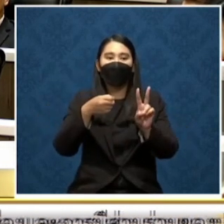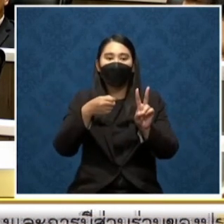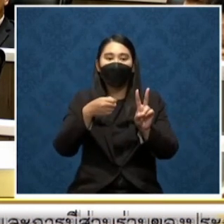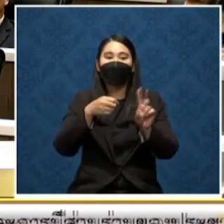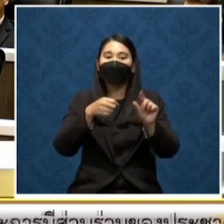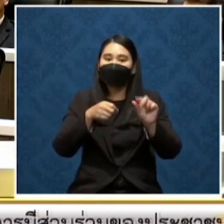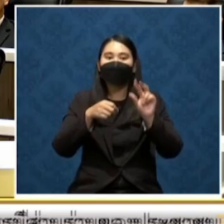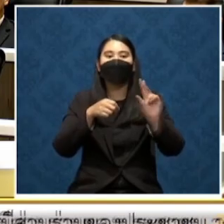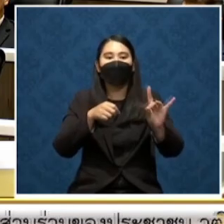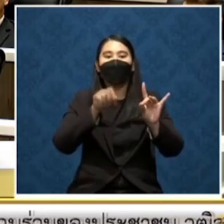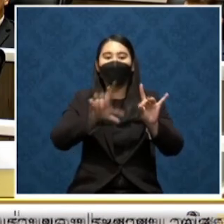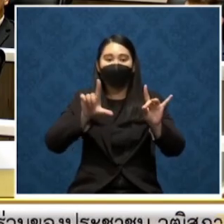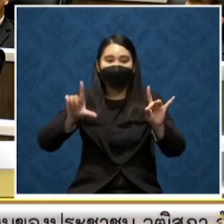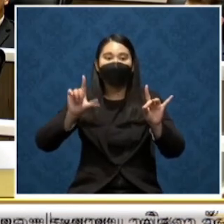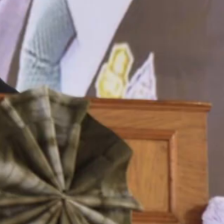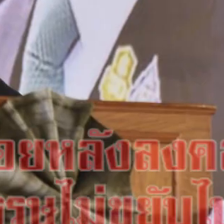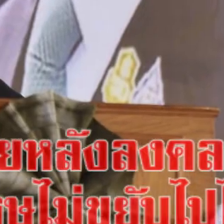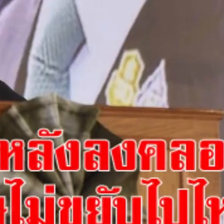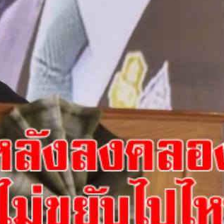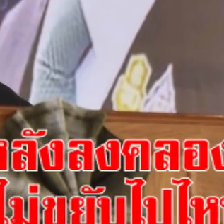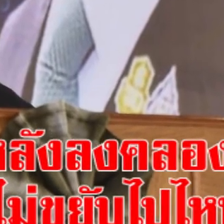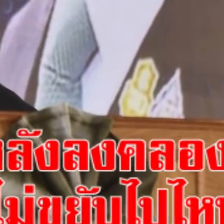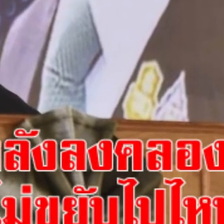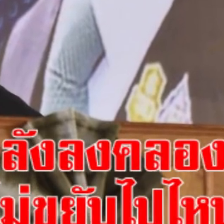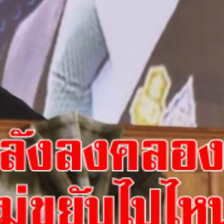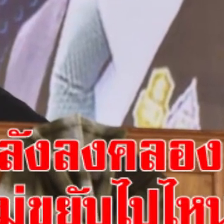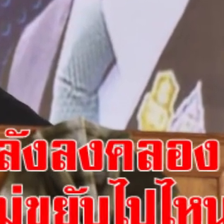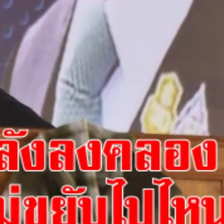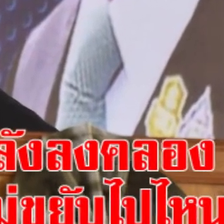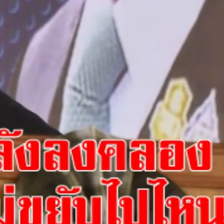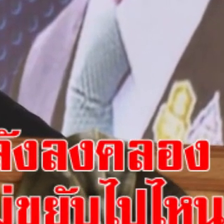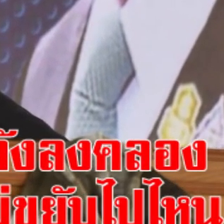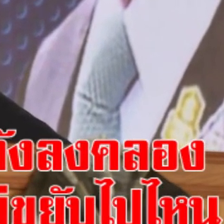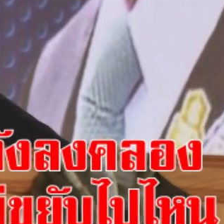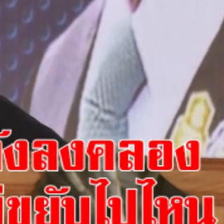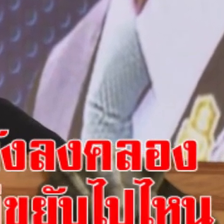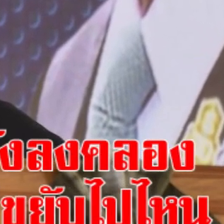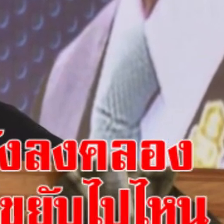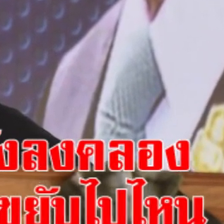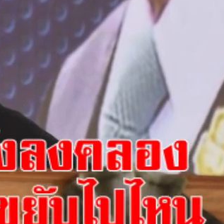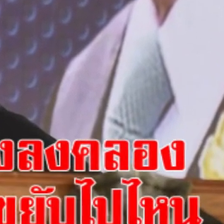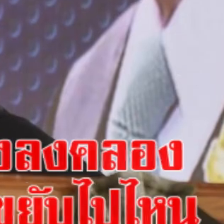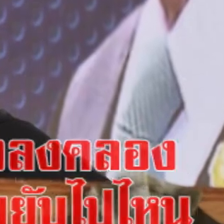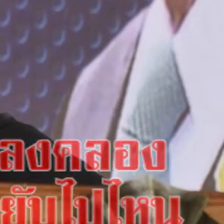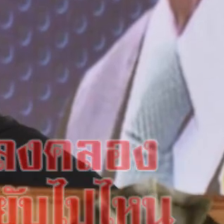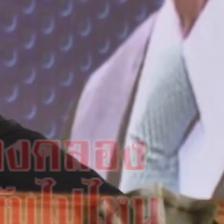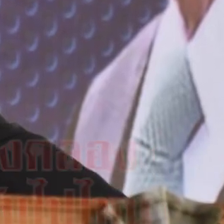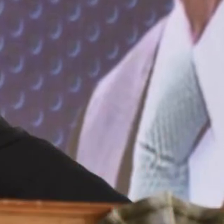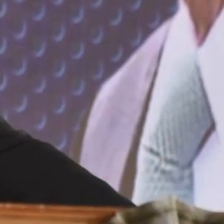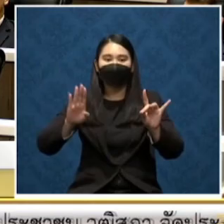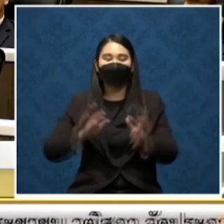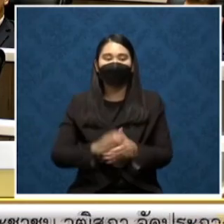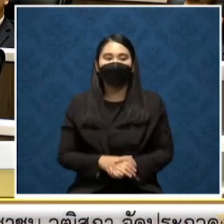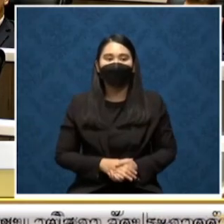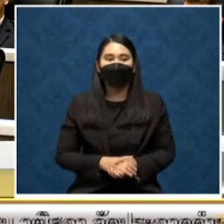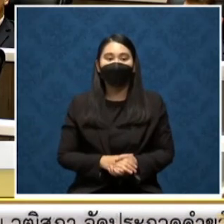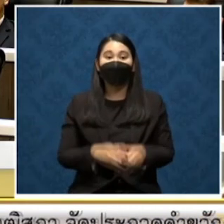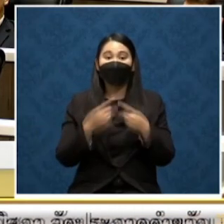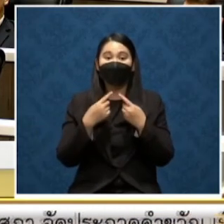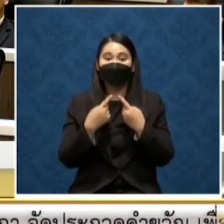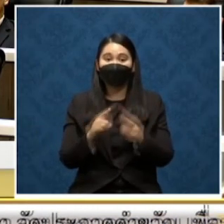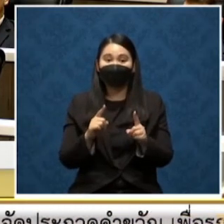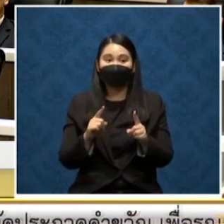ขึ้นชื่อเรื่องนี้เลยครับเรื่องสมองเรื่องความจำเรื่องระบบประสาทเรื่องของสายตาเรื่องของ